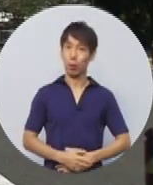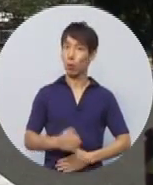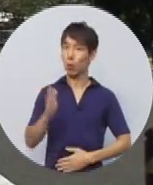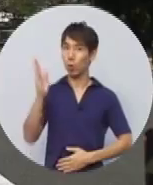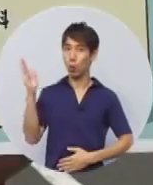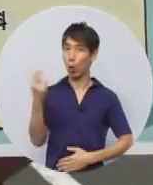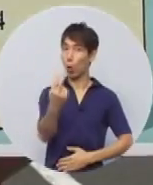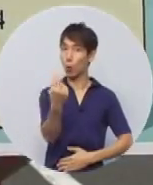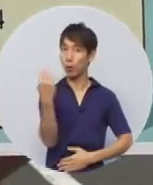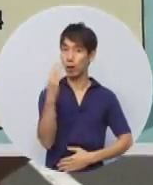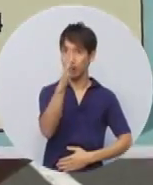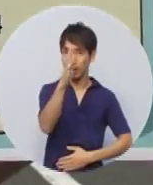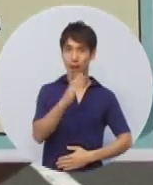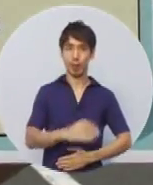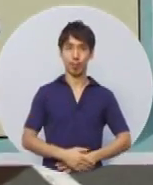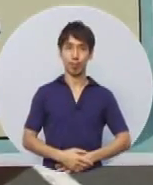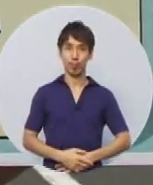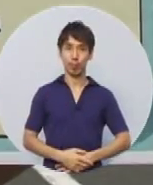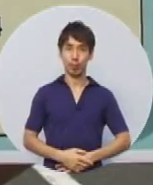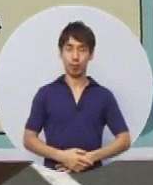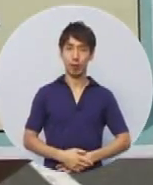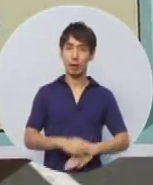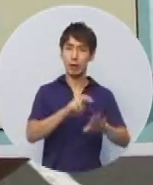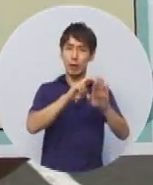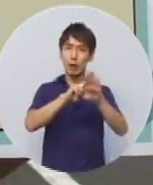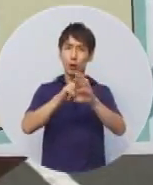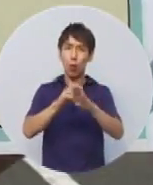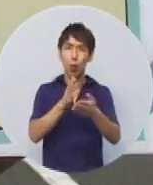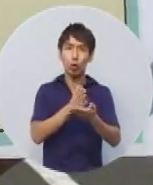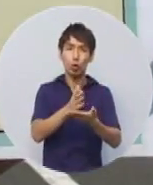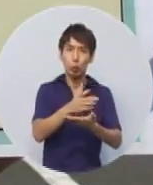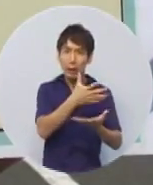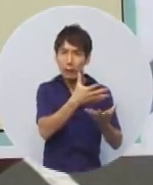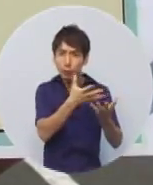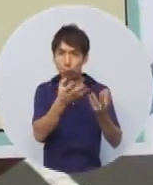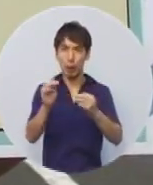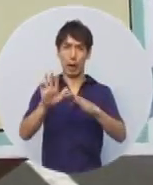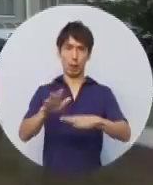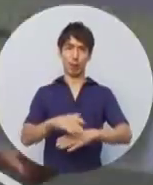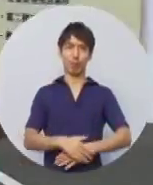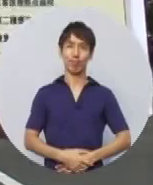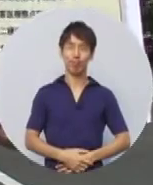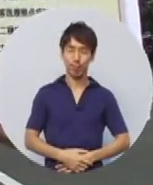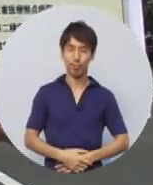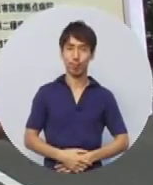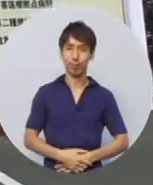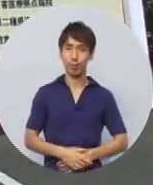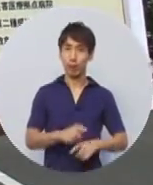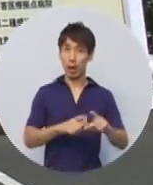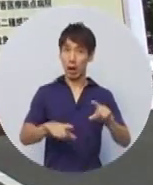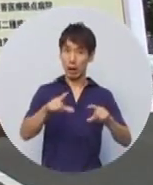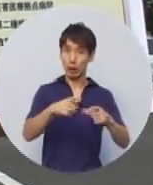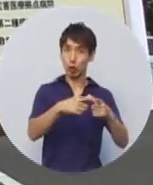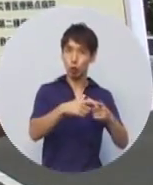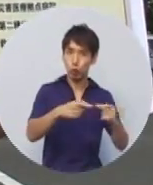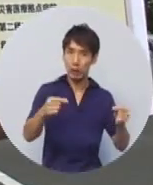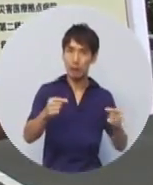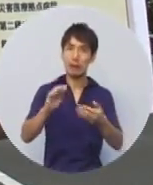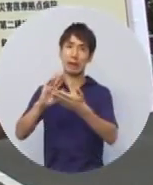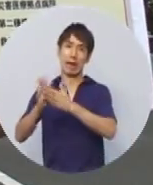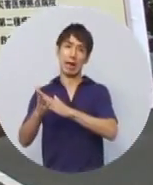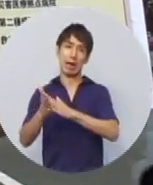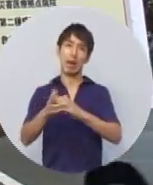覧ください。診療科目はこんなにたくさんあるんです。さらに国や県から認